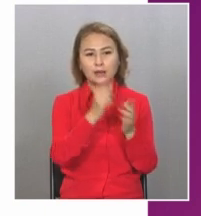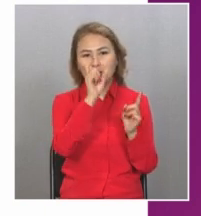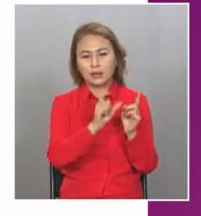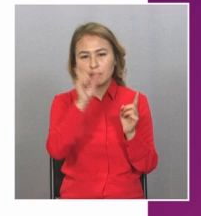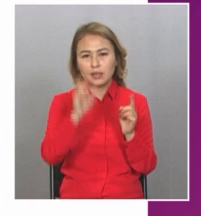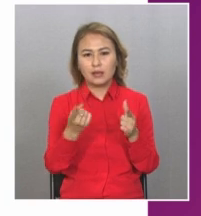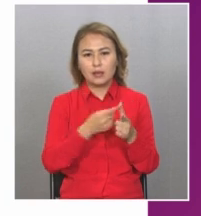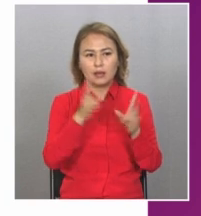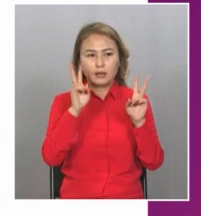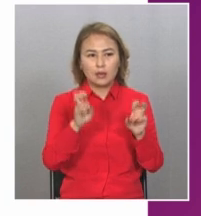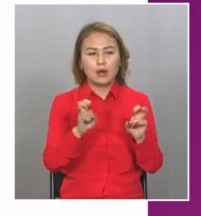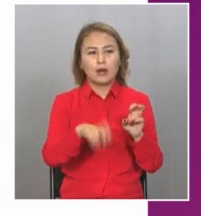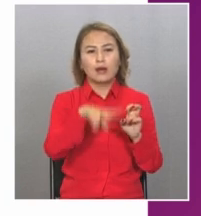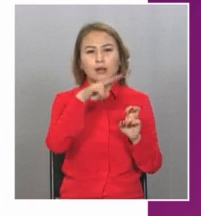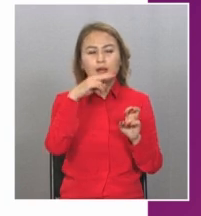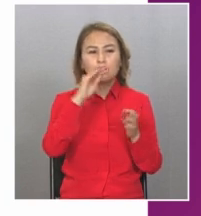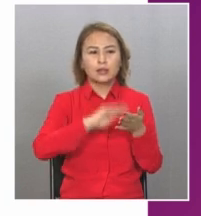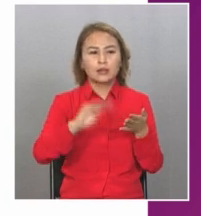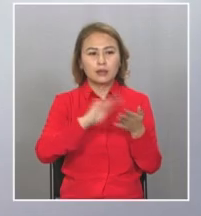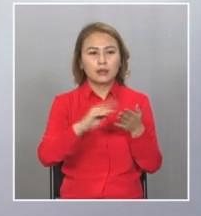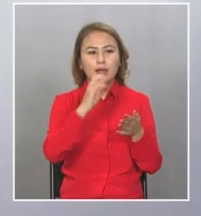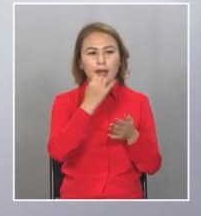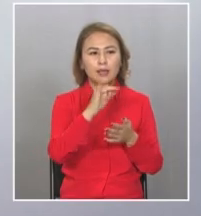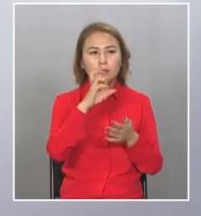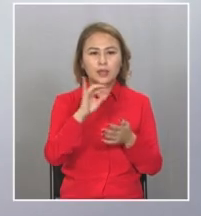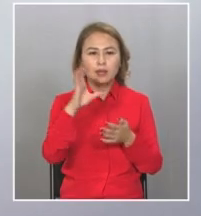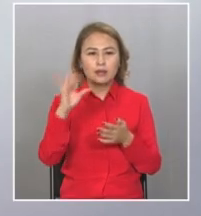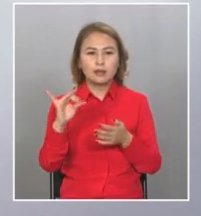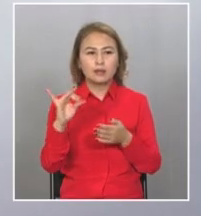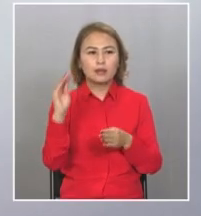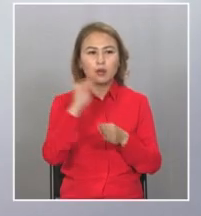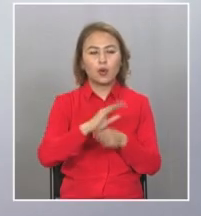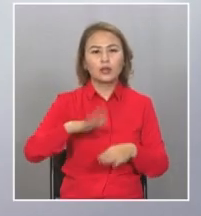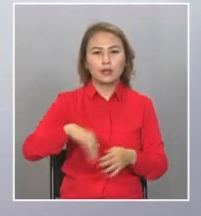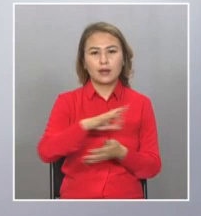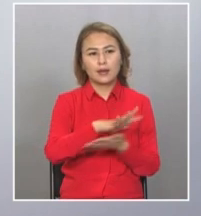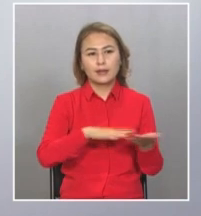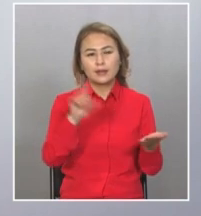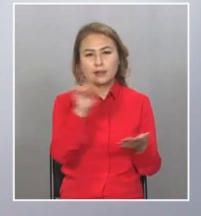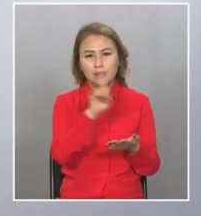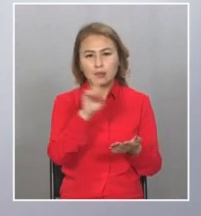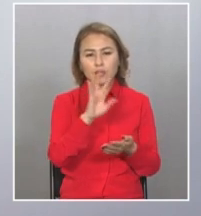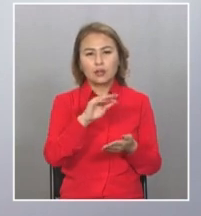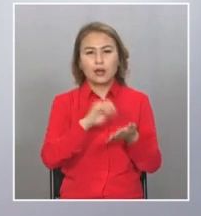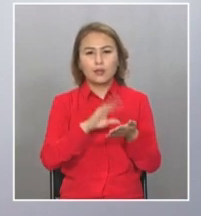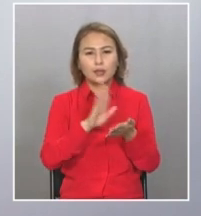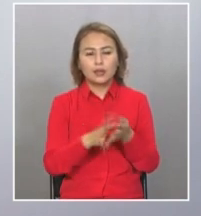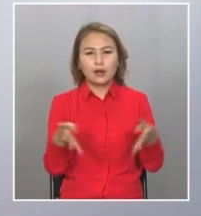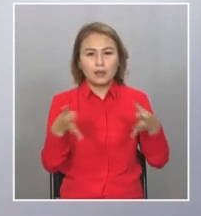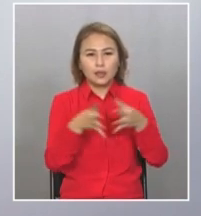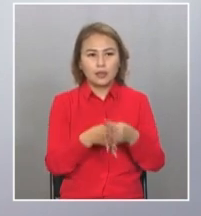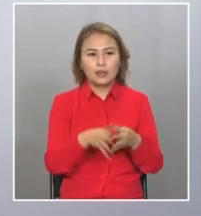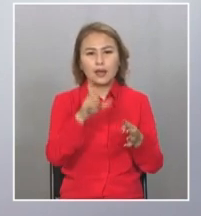аталады. Бағандар латынның A, B, C, одан ары қарай Z және әріптер